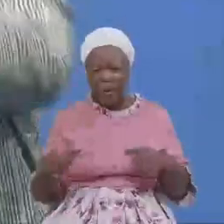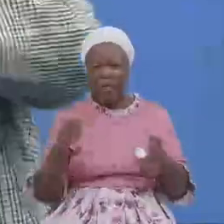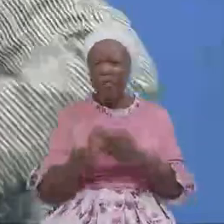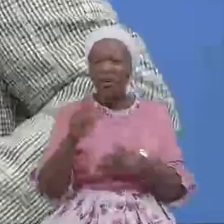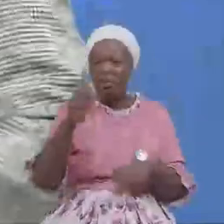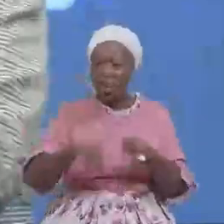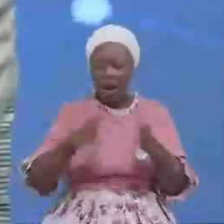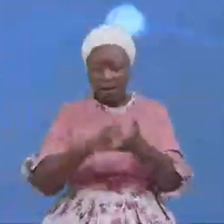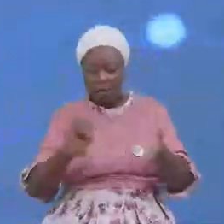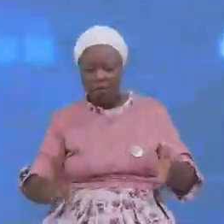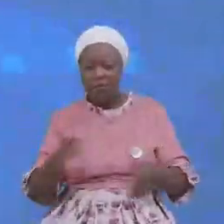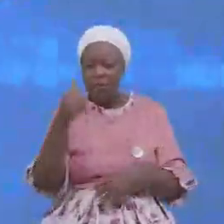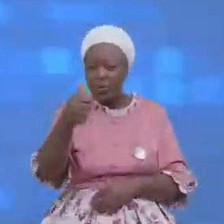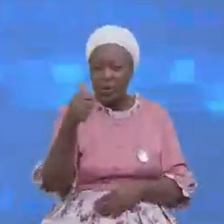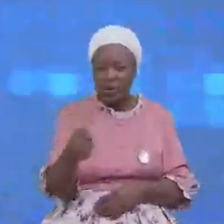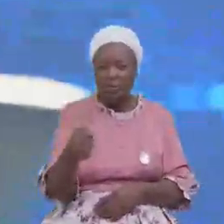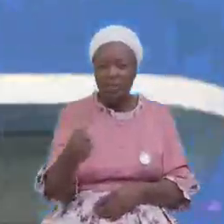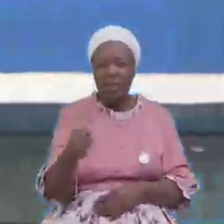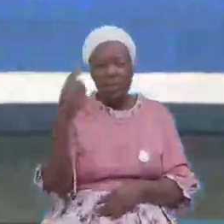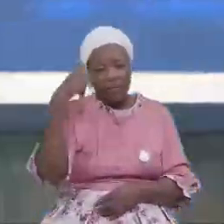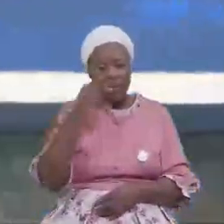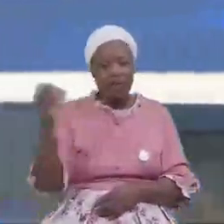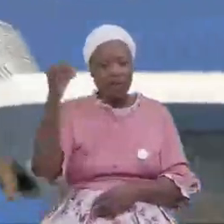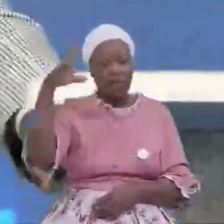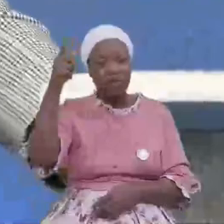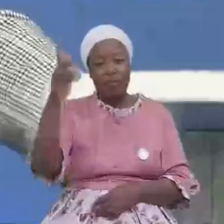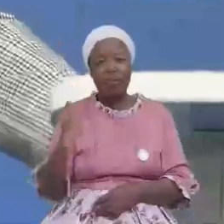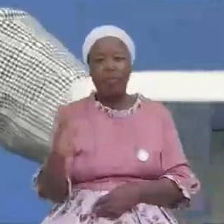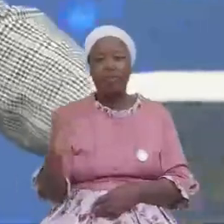pas ôter de toi-même, car la grâce de Dieu